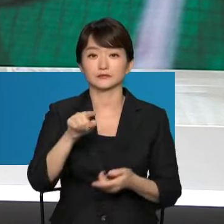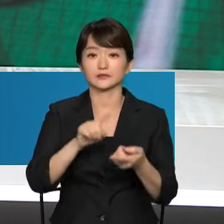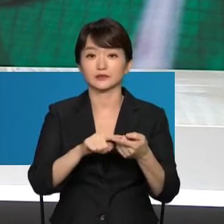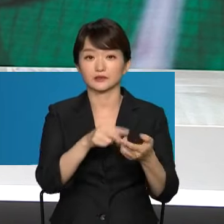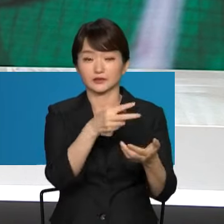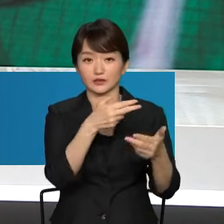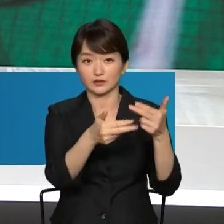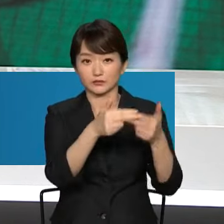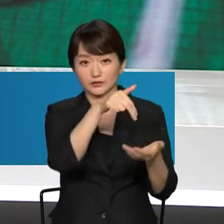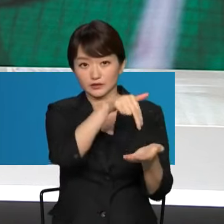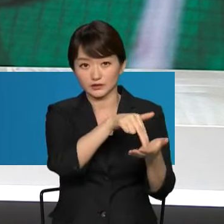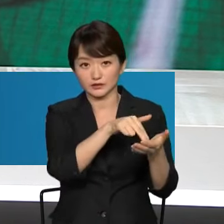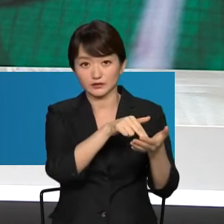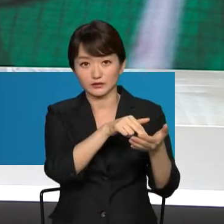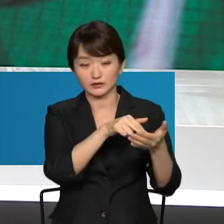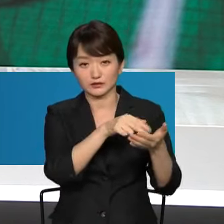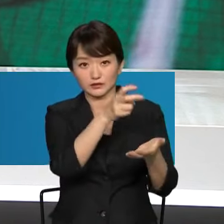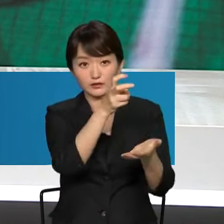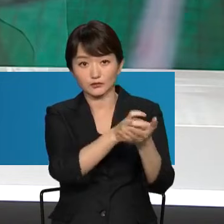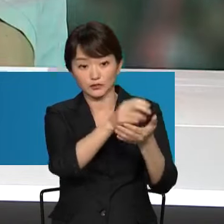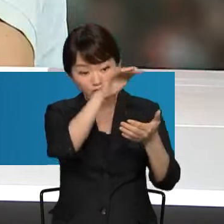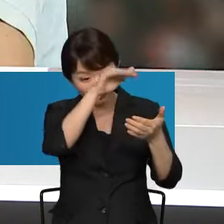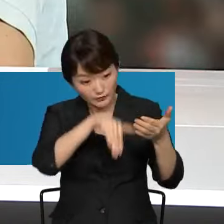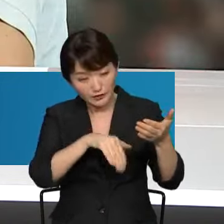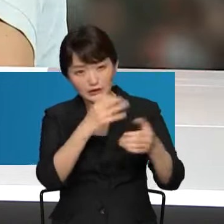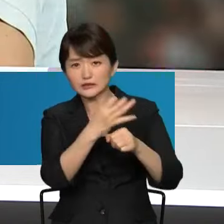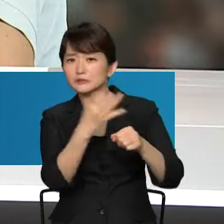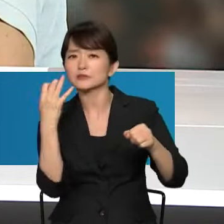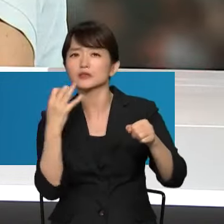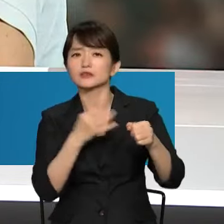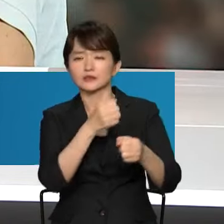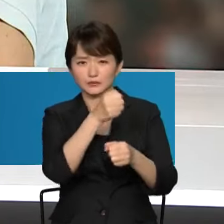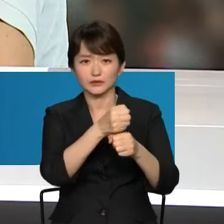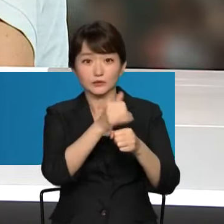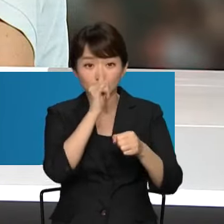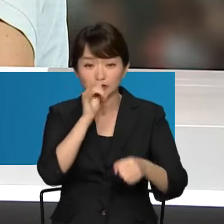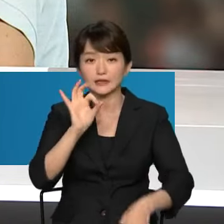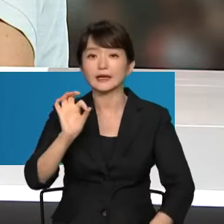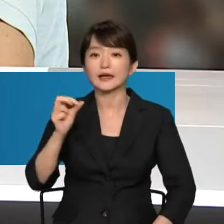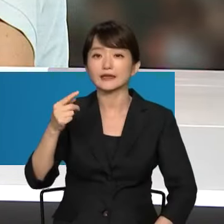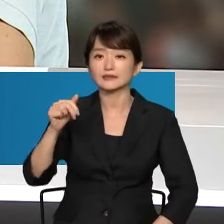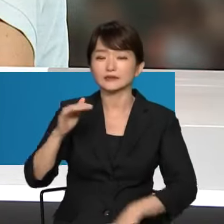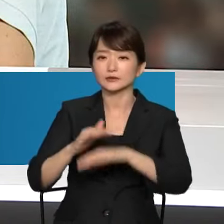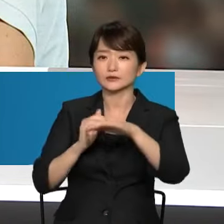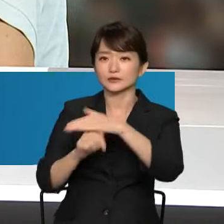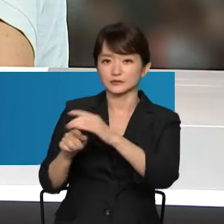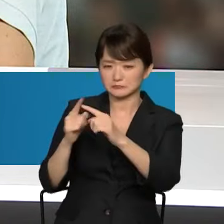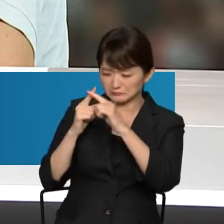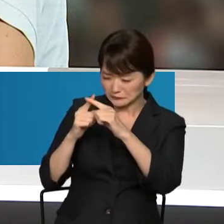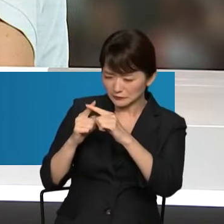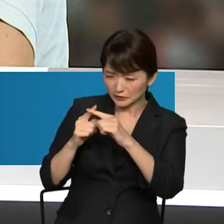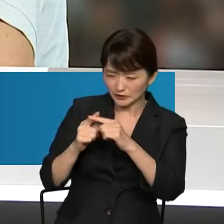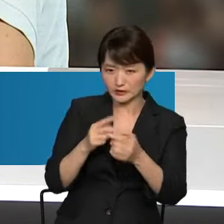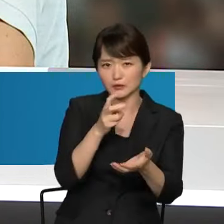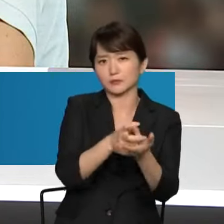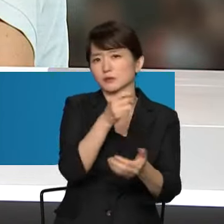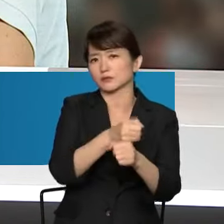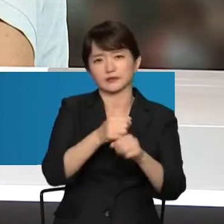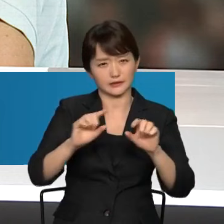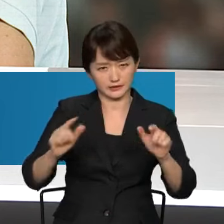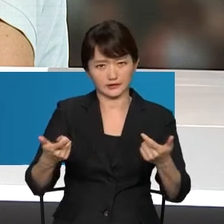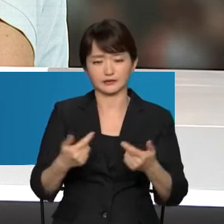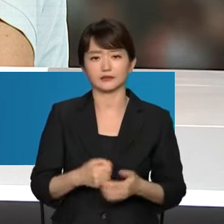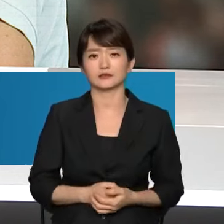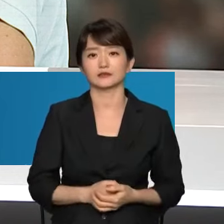협회는 그 조항이 14년 전부터 있었던 거라 안세영 선수를 겨냥한게 아니라는 입장을 냈습니다